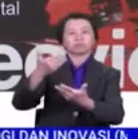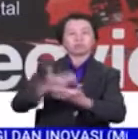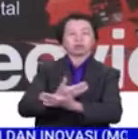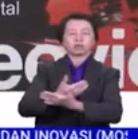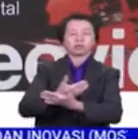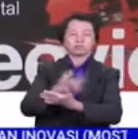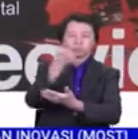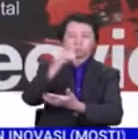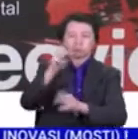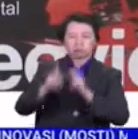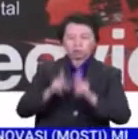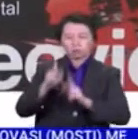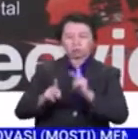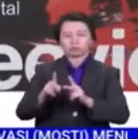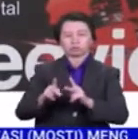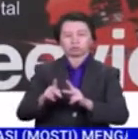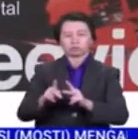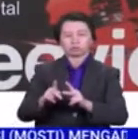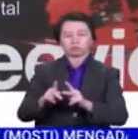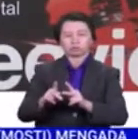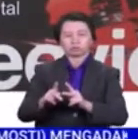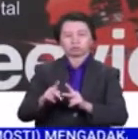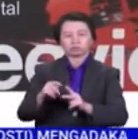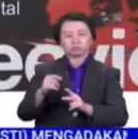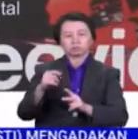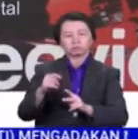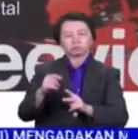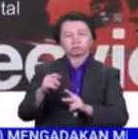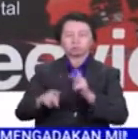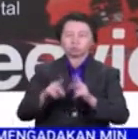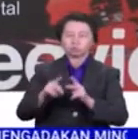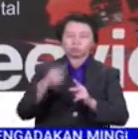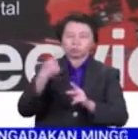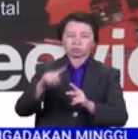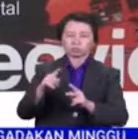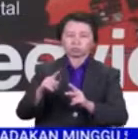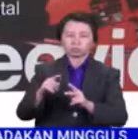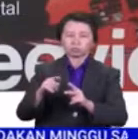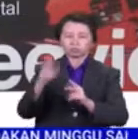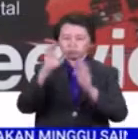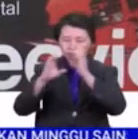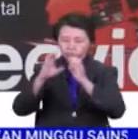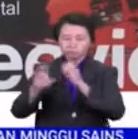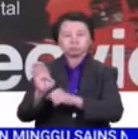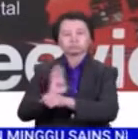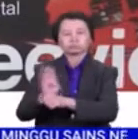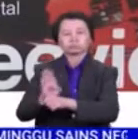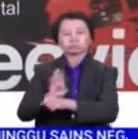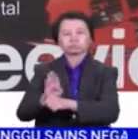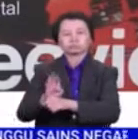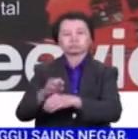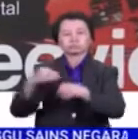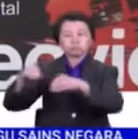untuk people to you know, to explore digital marketing.